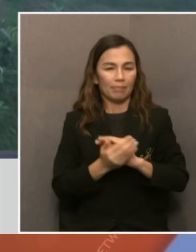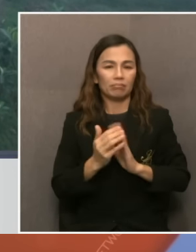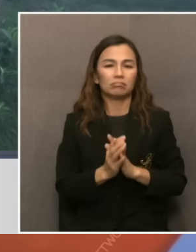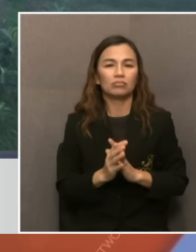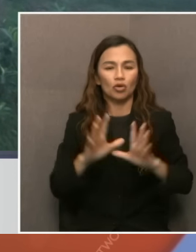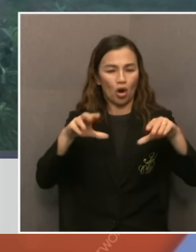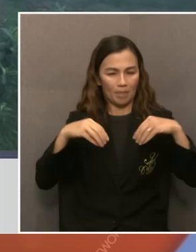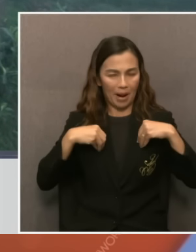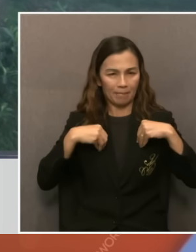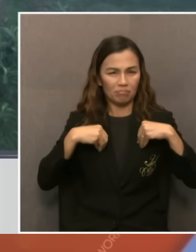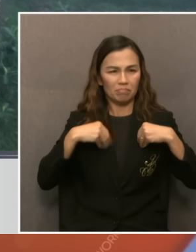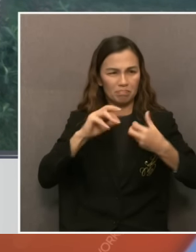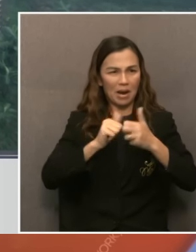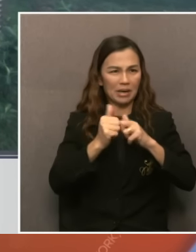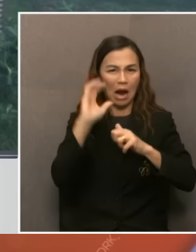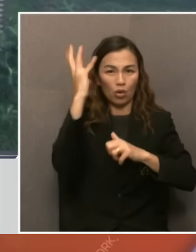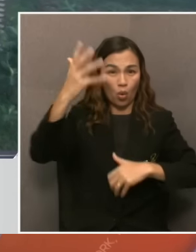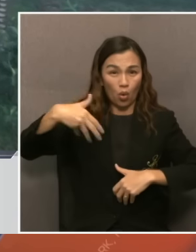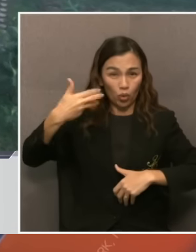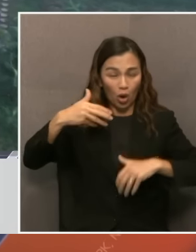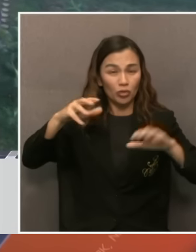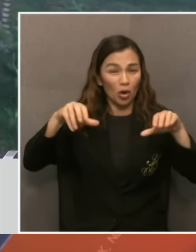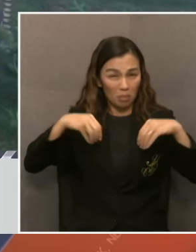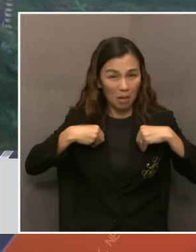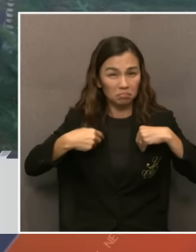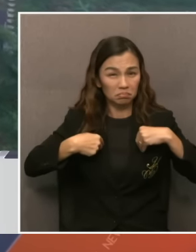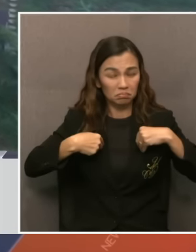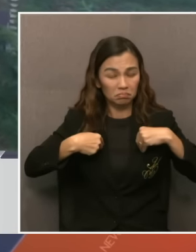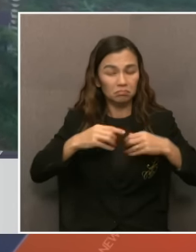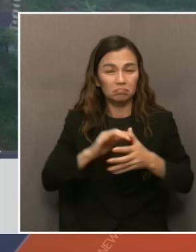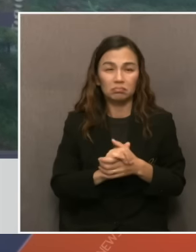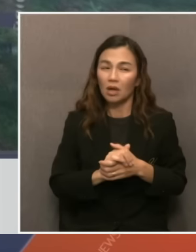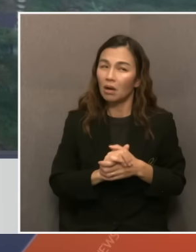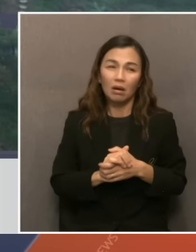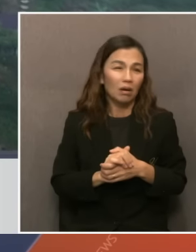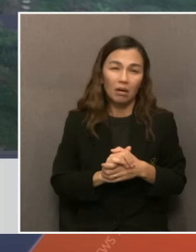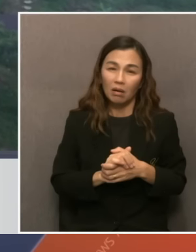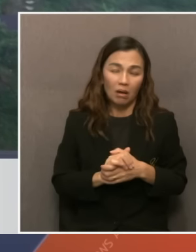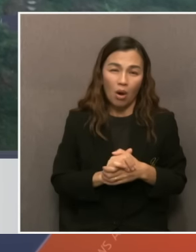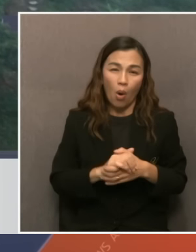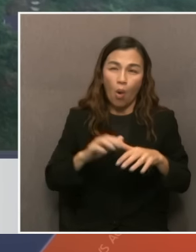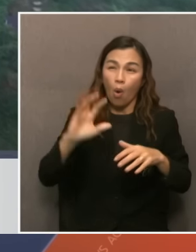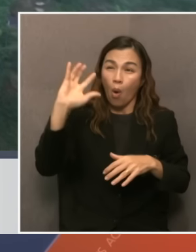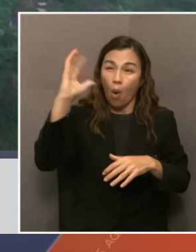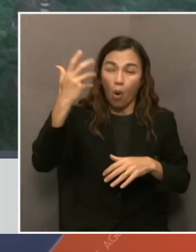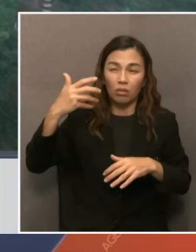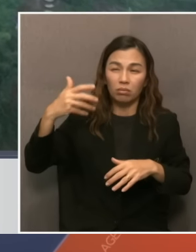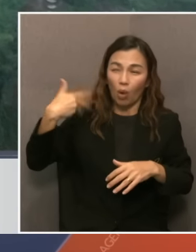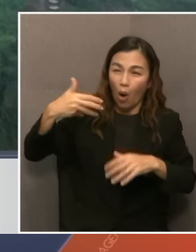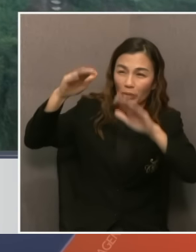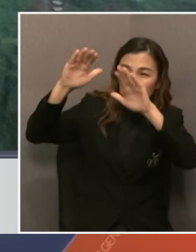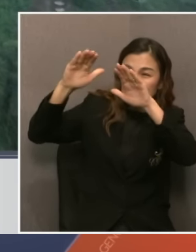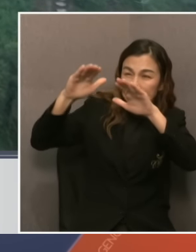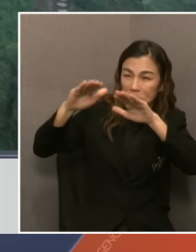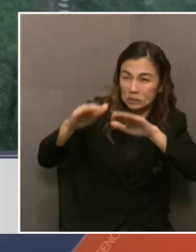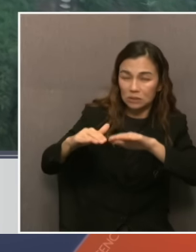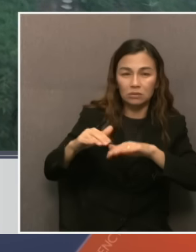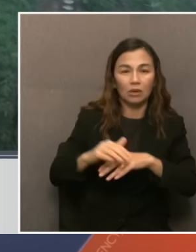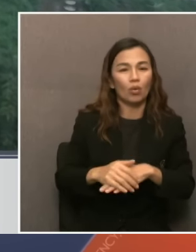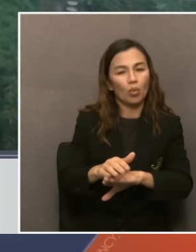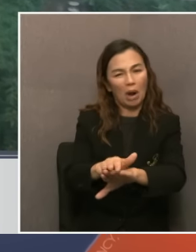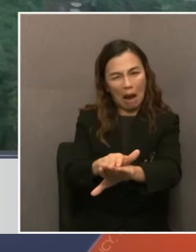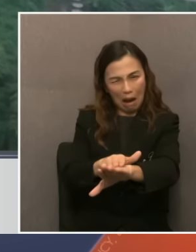มาถึงแล้วแล้วแรงขึ้นเรื่อยๆแล้วก็ยอมรับเถอะว่าเราไม่สามารถจะลดให้มันเห็นได้ชัดภายใน 20-10 ปีแล้วก็พยายามปรับตัวให้มาก